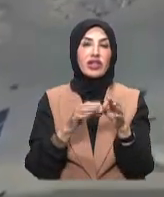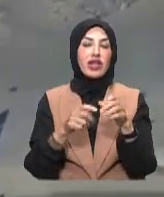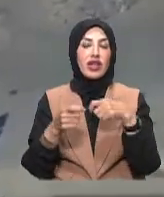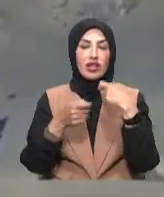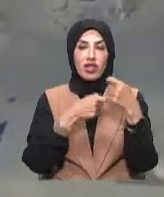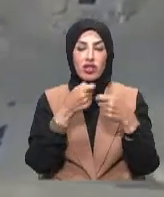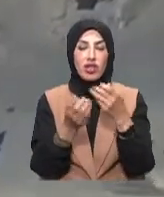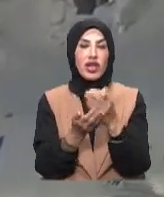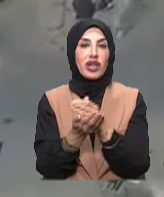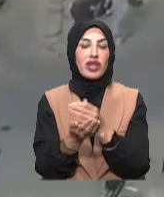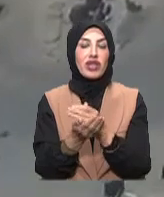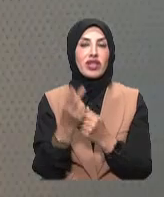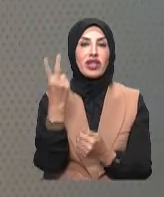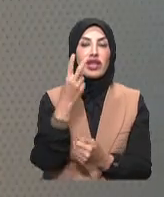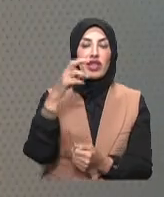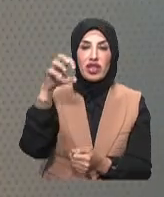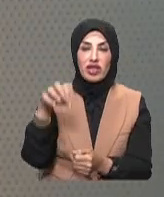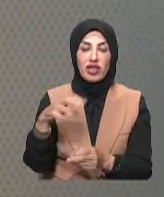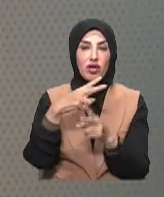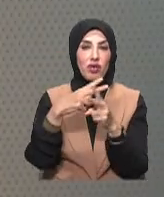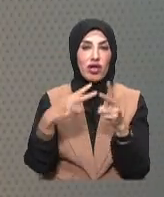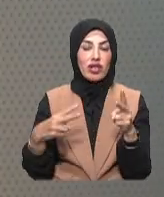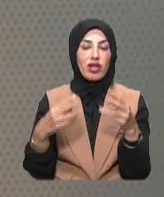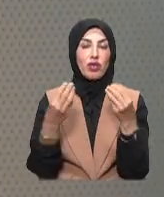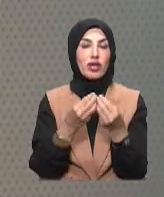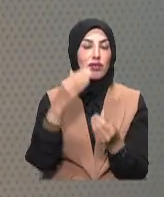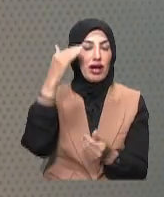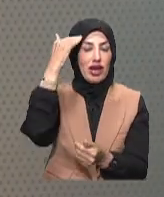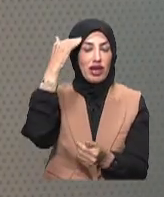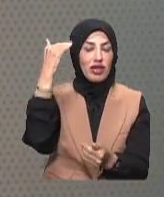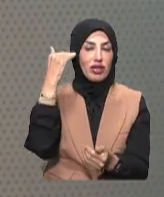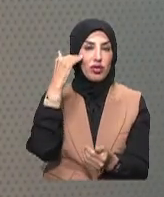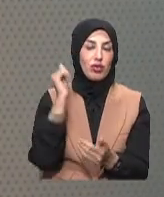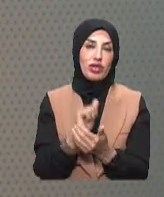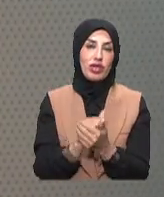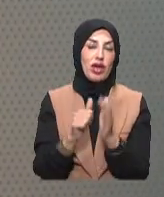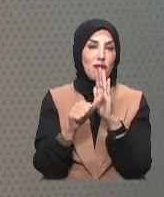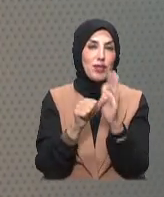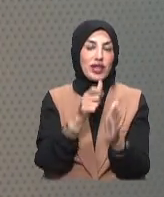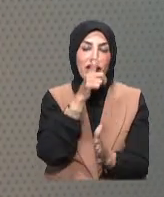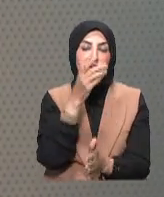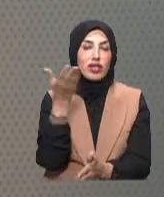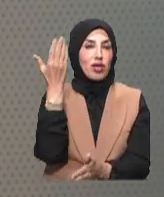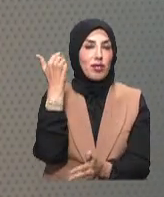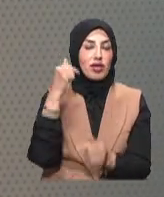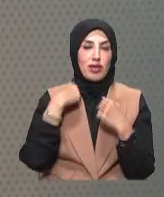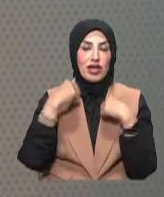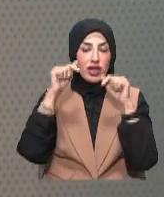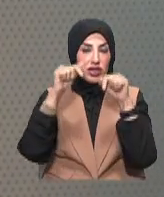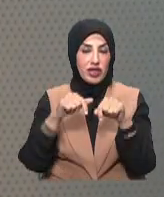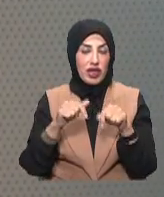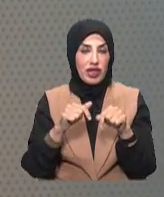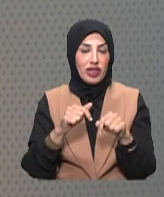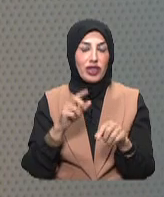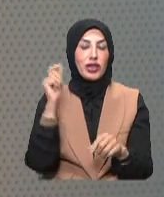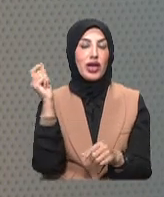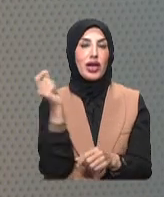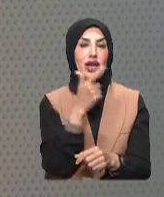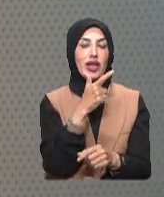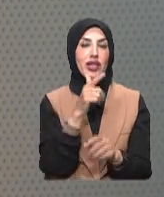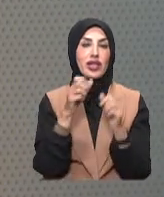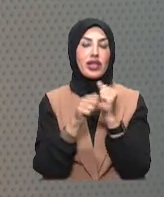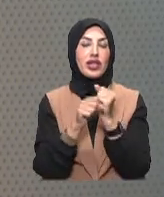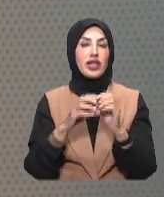بين البلدين والتي تعود لعام 1964 حيث اننا حاليا نقوم بخطوه استباقيه نحو